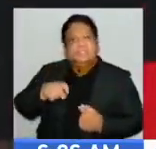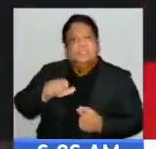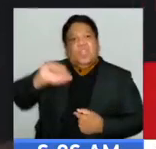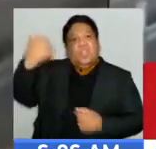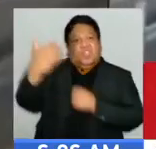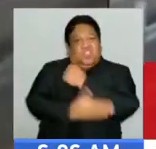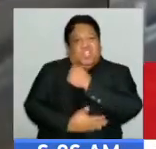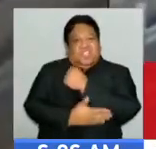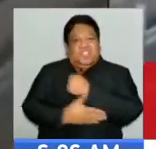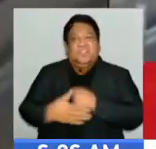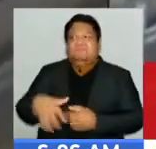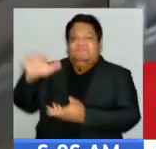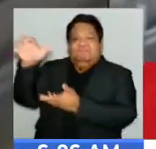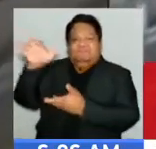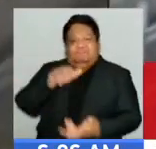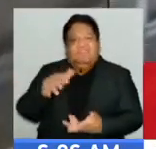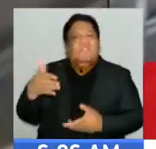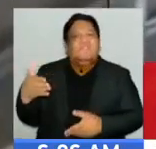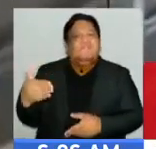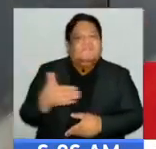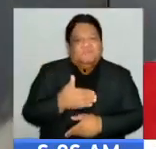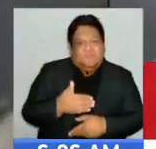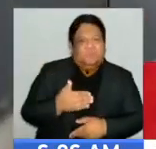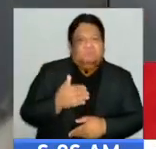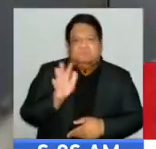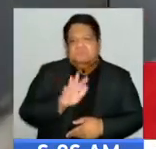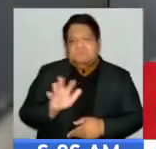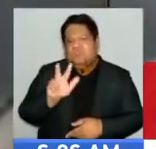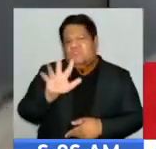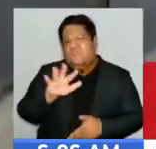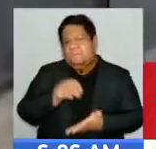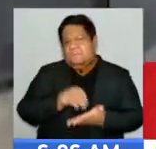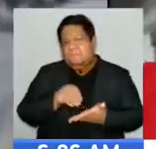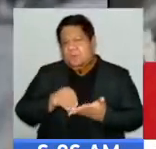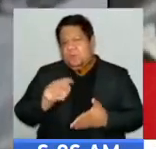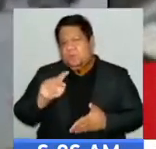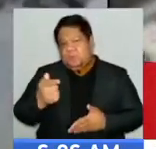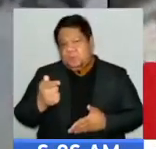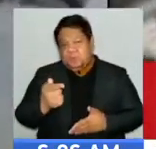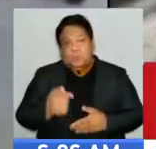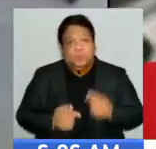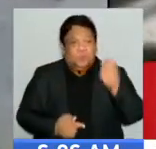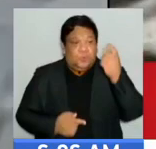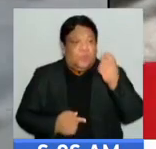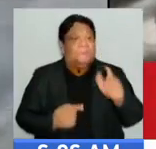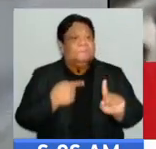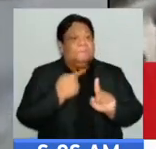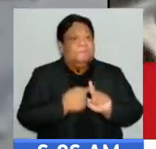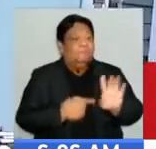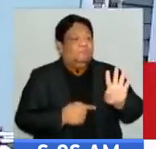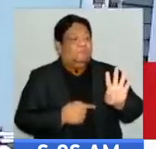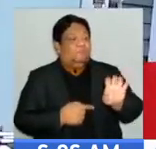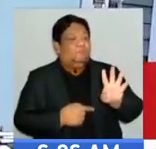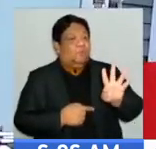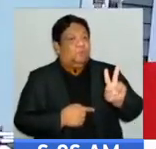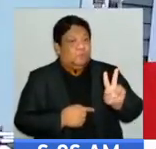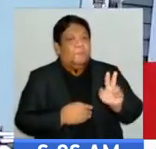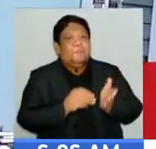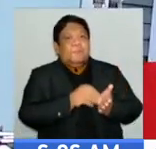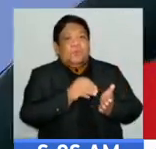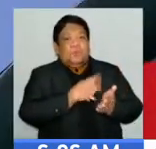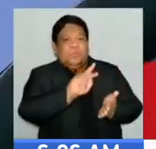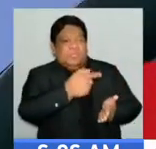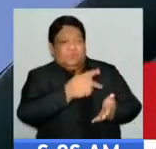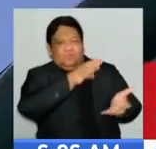31 bukod pa sa 442 metric tons na inaangkat para sa mga latang isda ang ang sabi ng